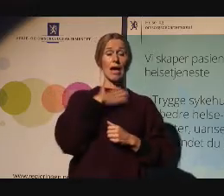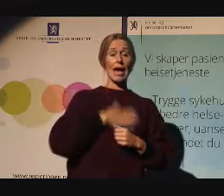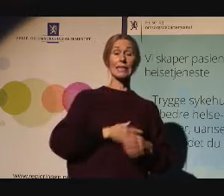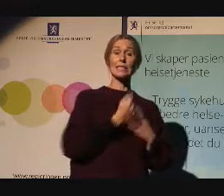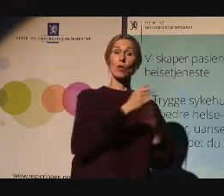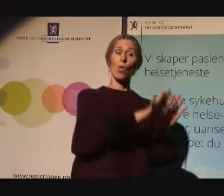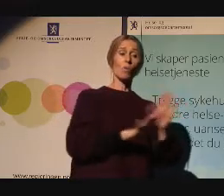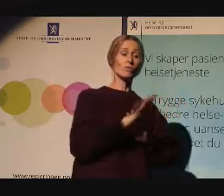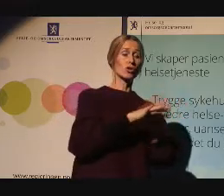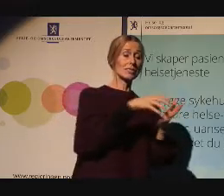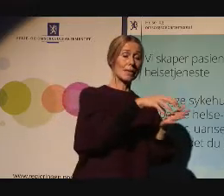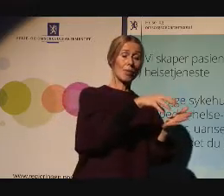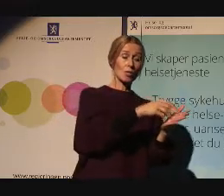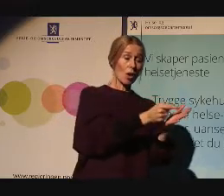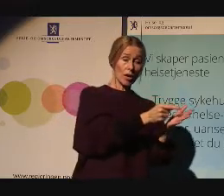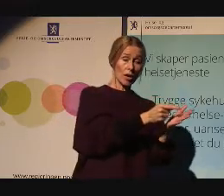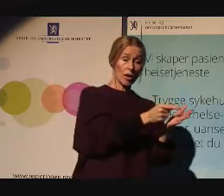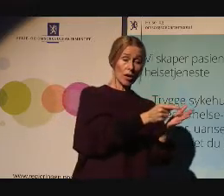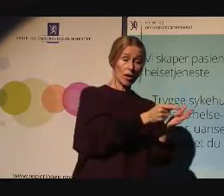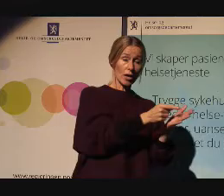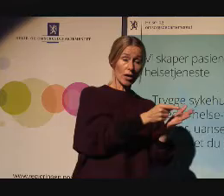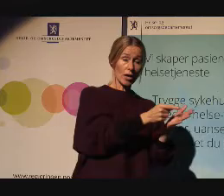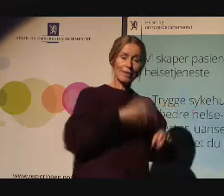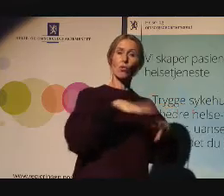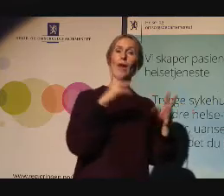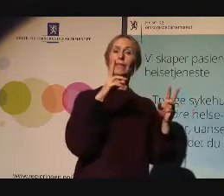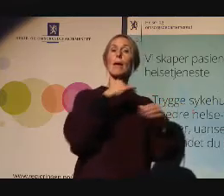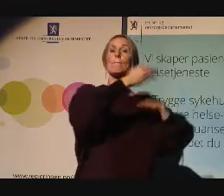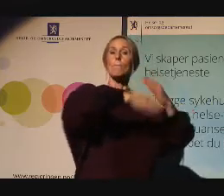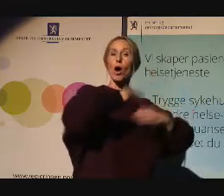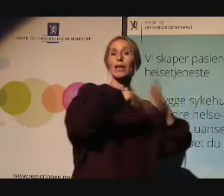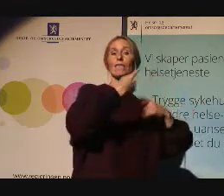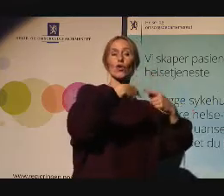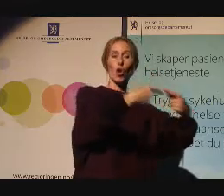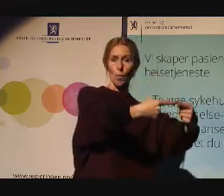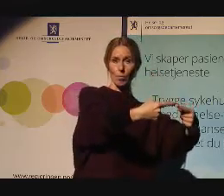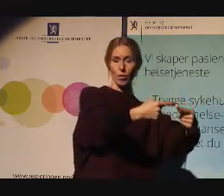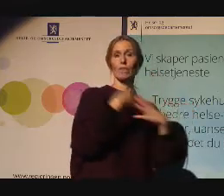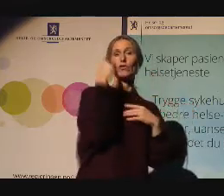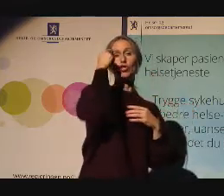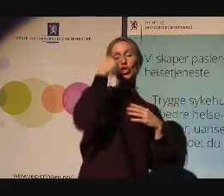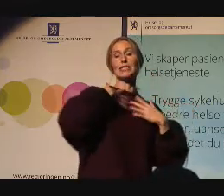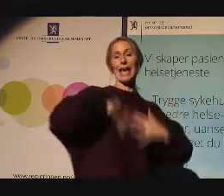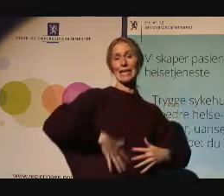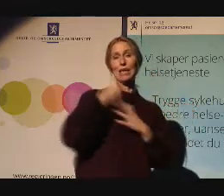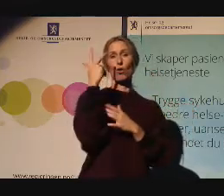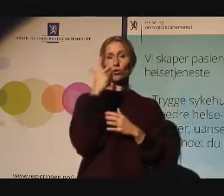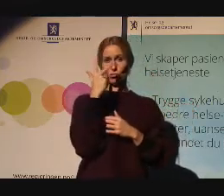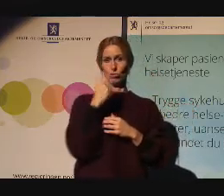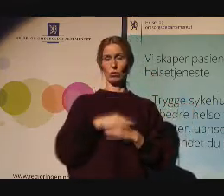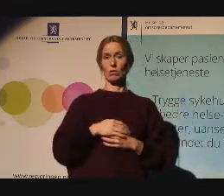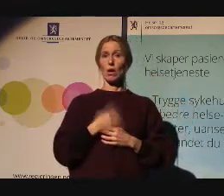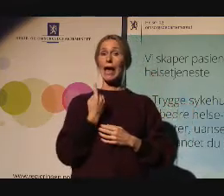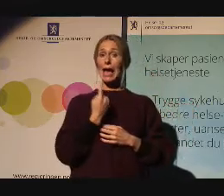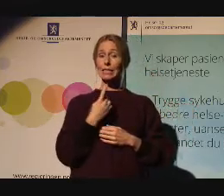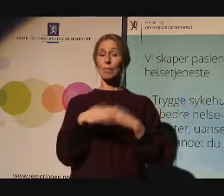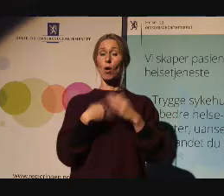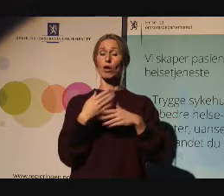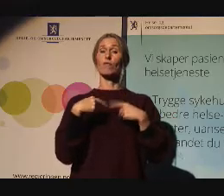omsorgsdepartementet utreder nå pakkeforløp for psykisk helse og rus. Og et av pakkeforløpene har barn